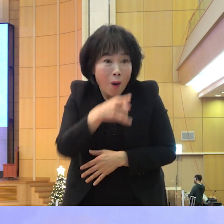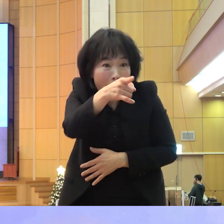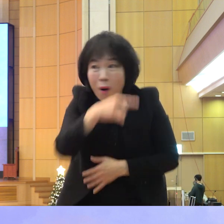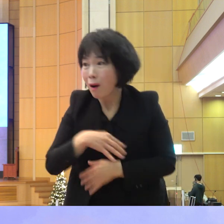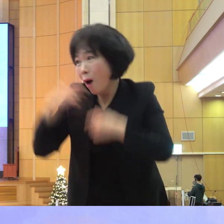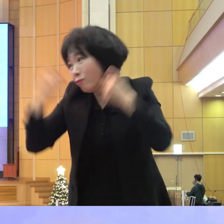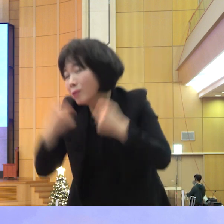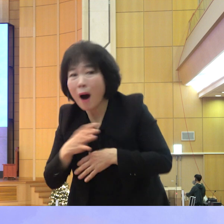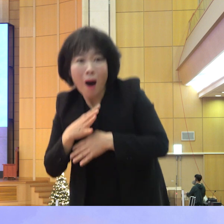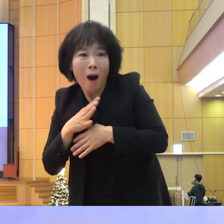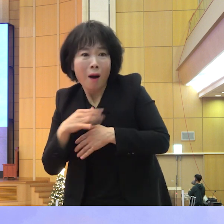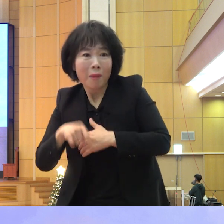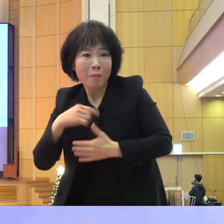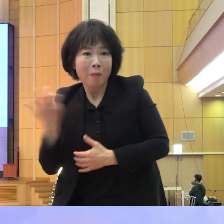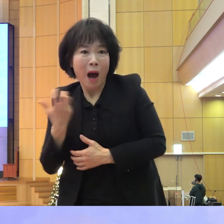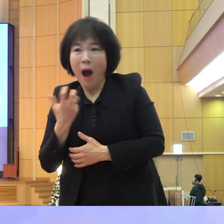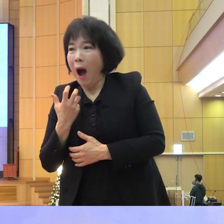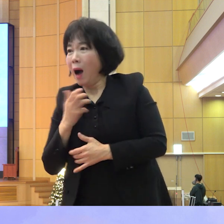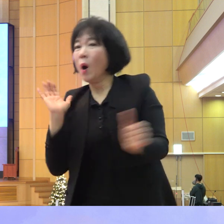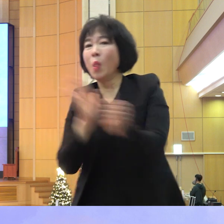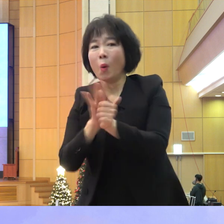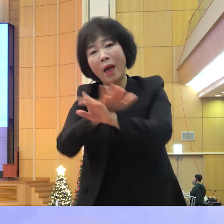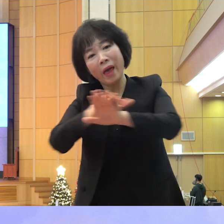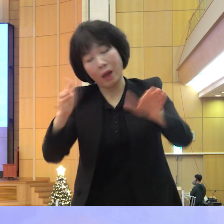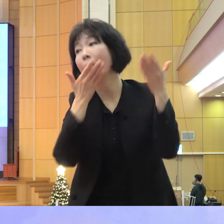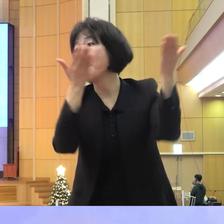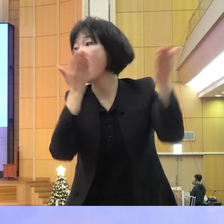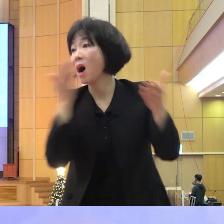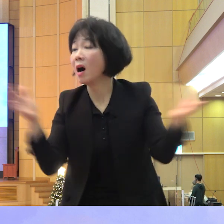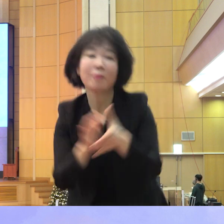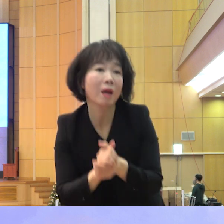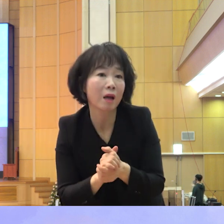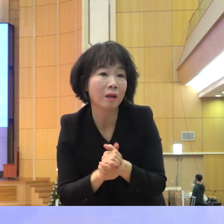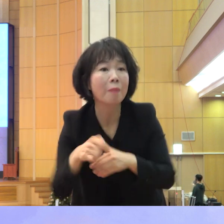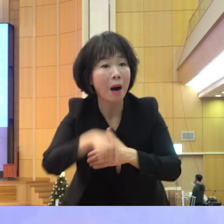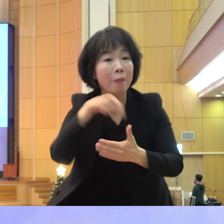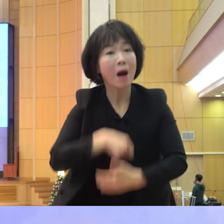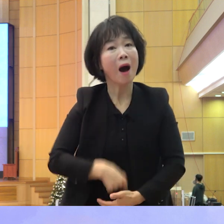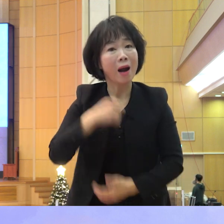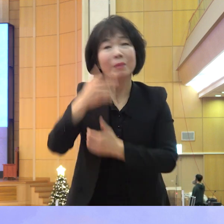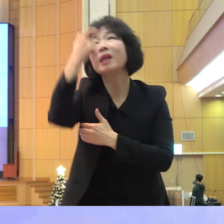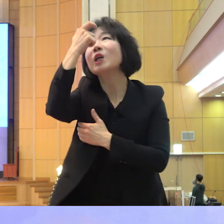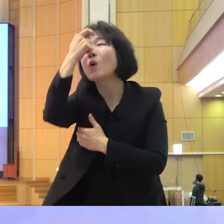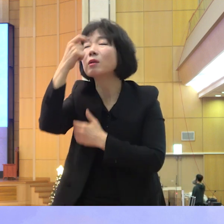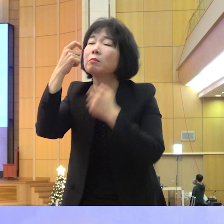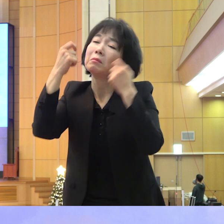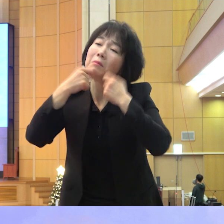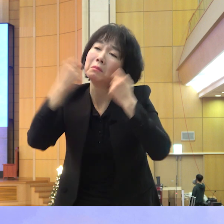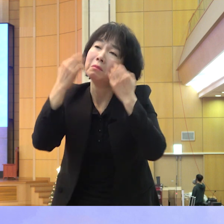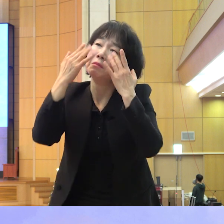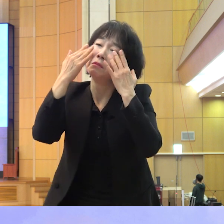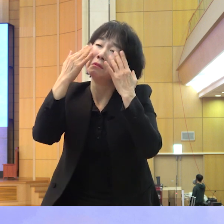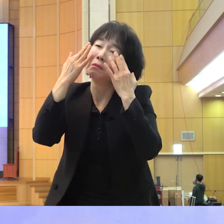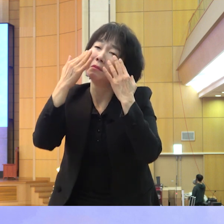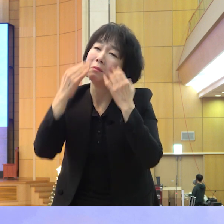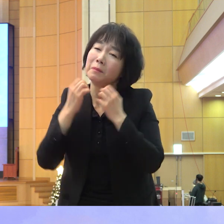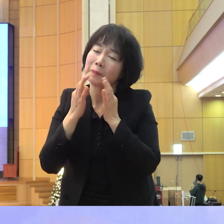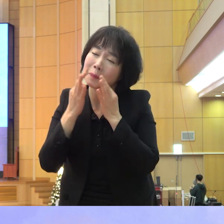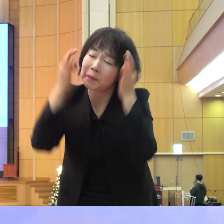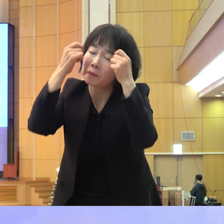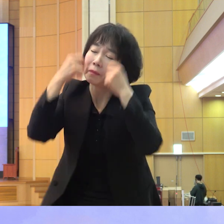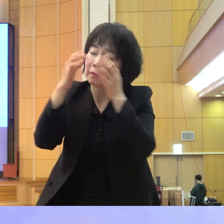앞에 기도할 때 정말 진실하게 진정 있게, 진정성 있게